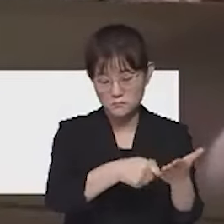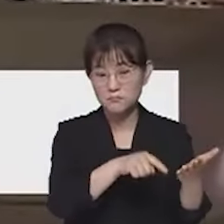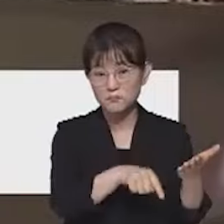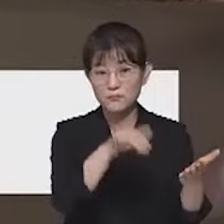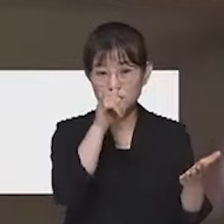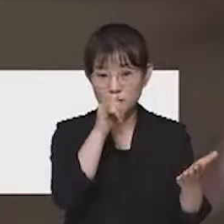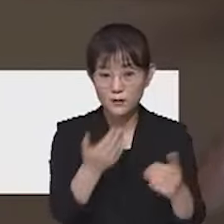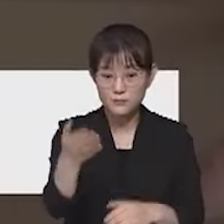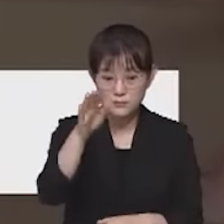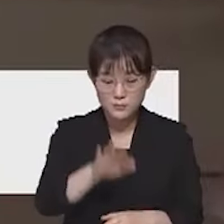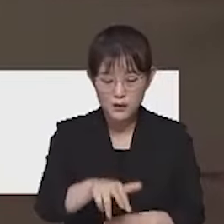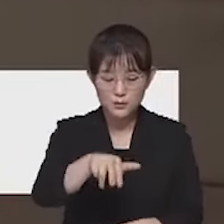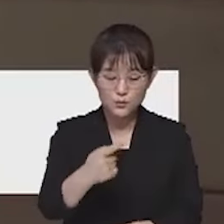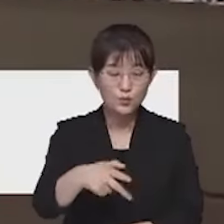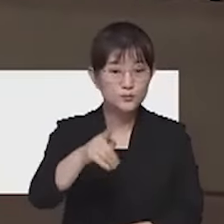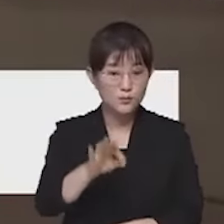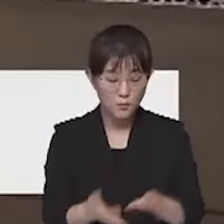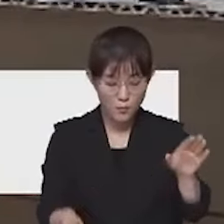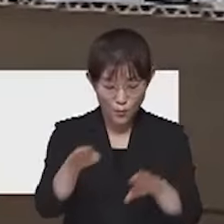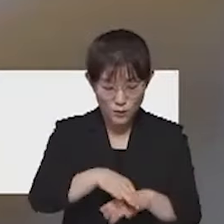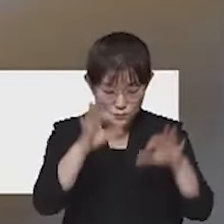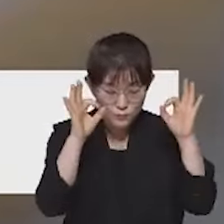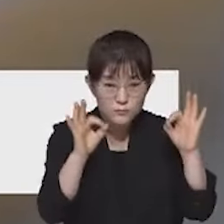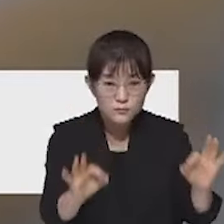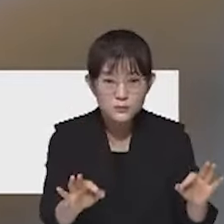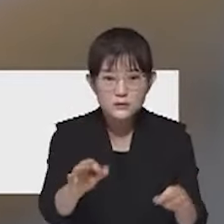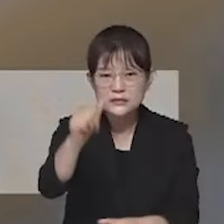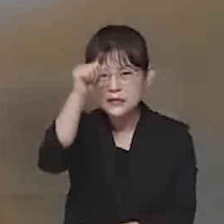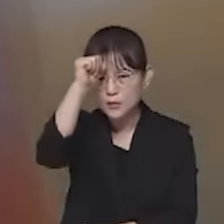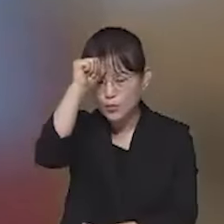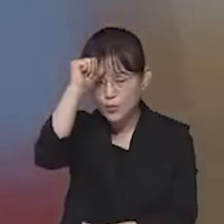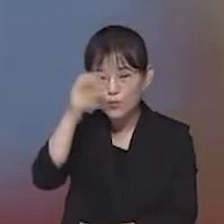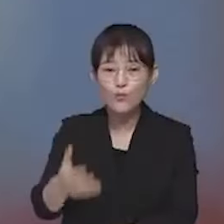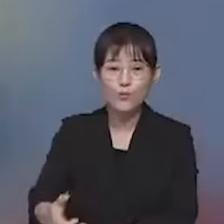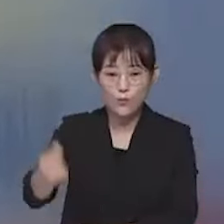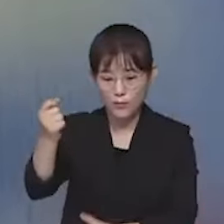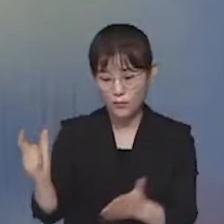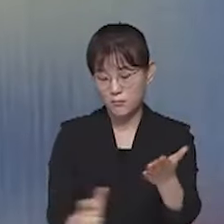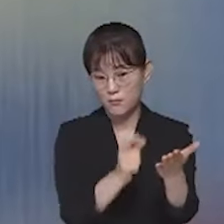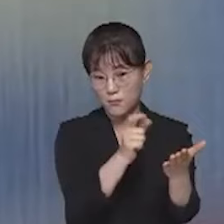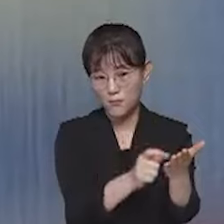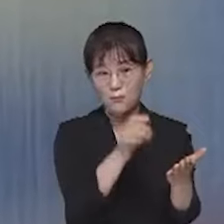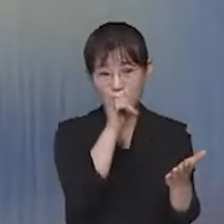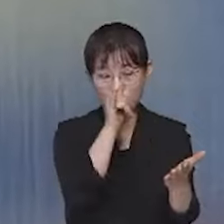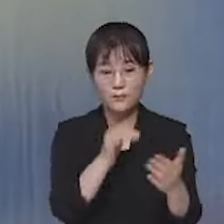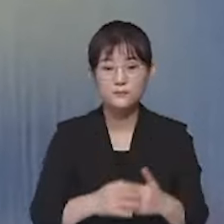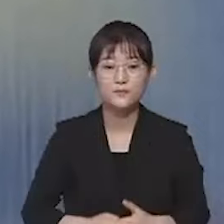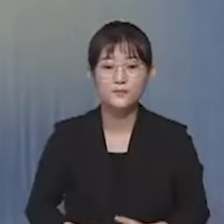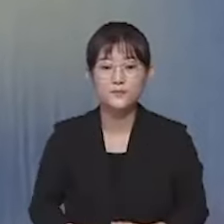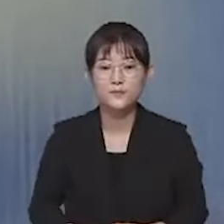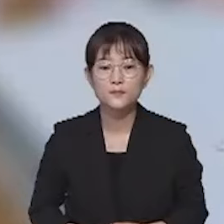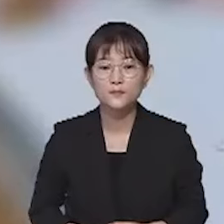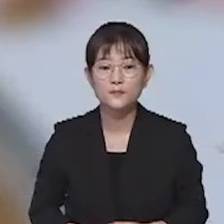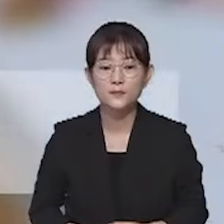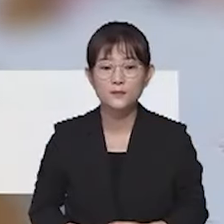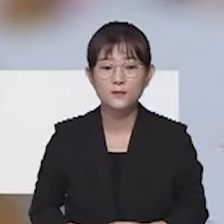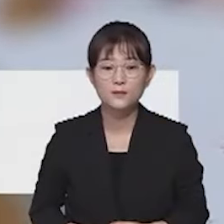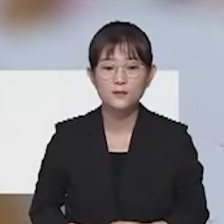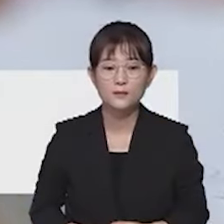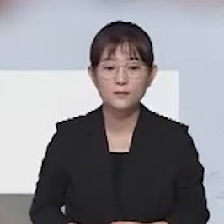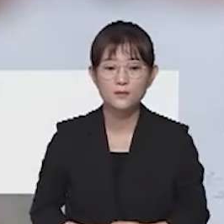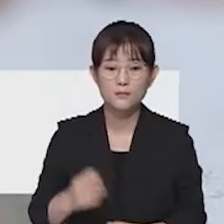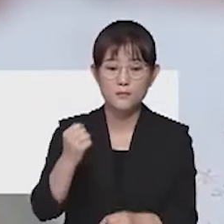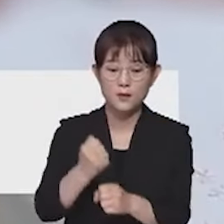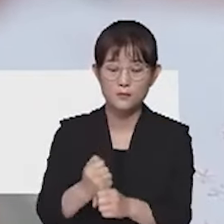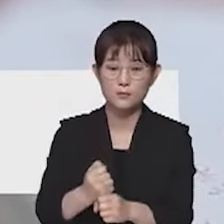조청 포장지에는 100% 인도산 옥수수가 사용됐다고 표기되어 있습니다 조청이 원산지 표시가 잘못